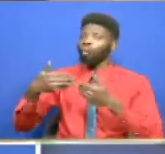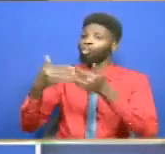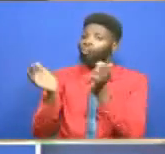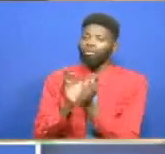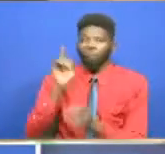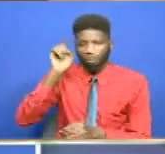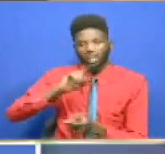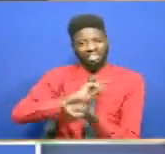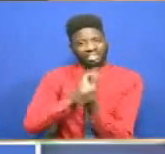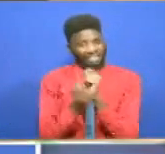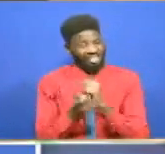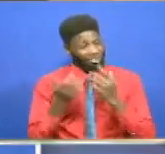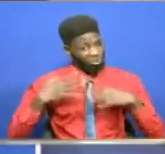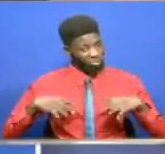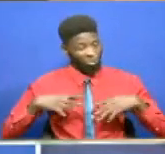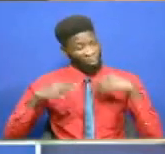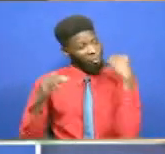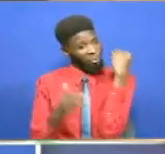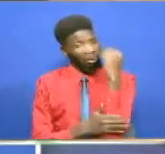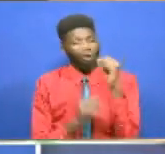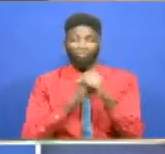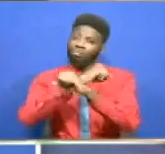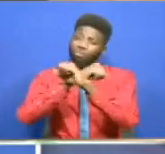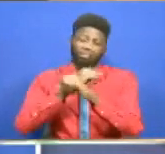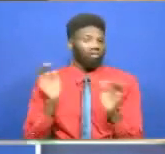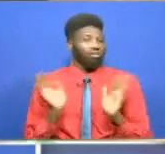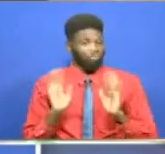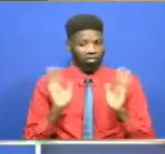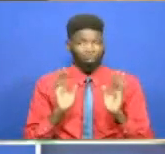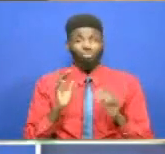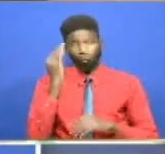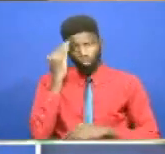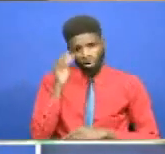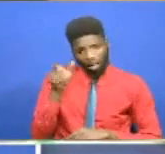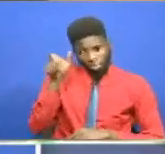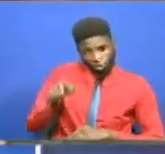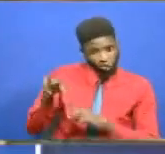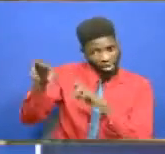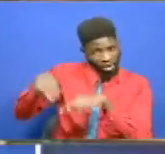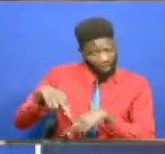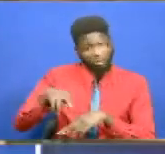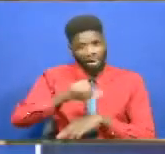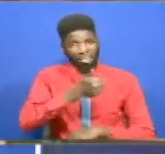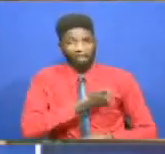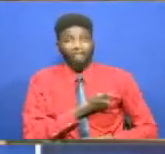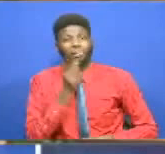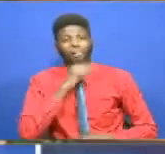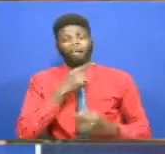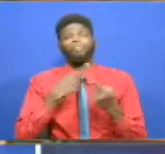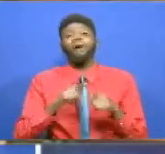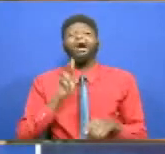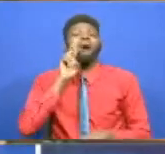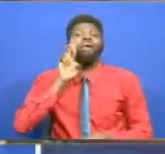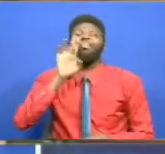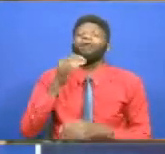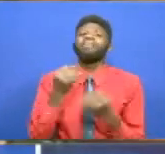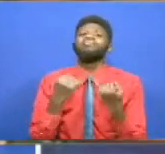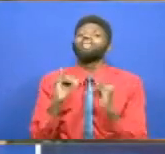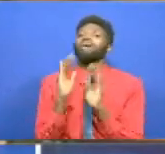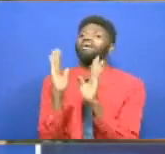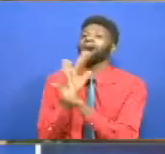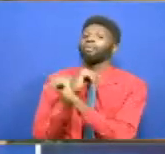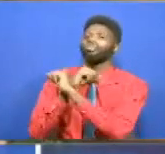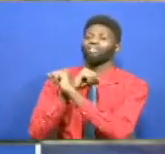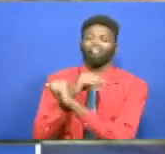bad. Usijui amedivide mtoto ya mtu lakini ni uncle yako unajaribu kumficha. That is the problem.